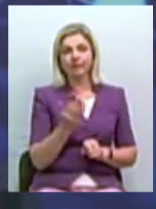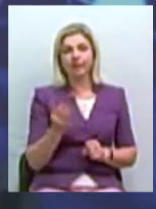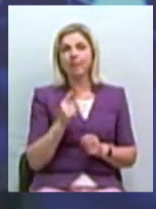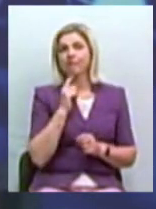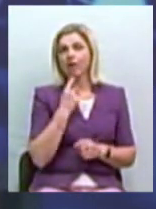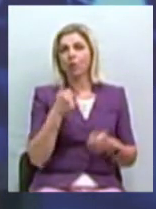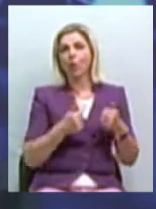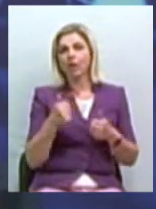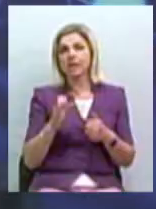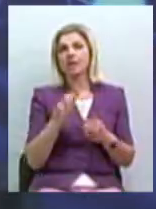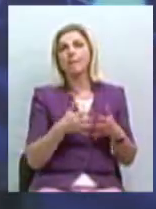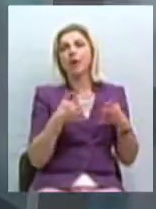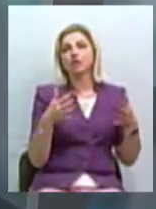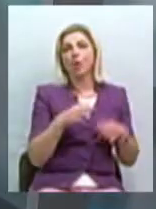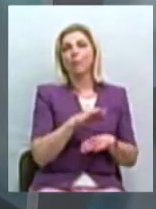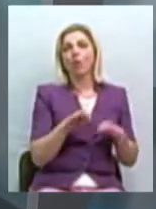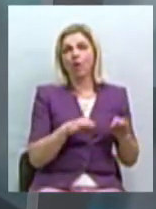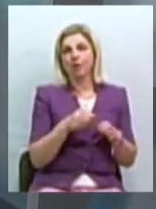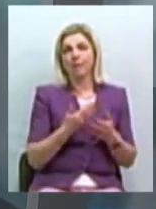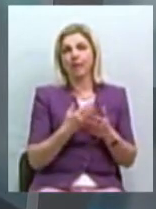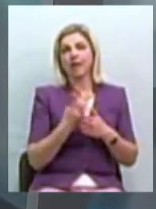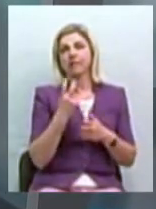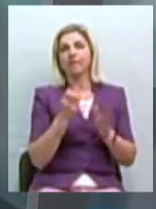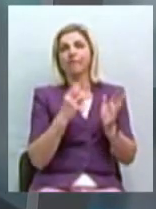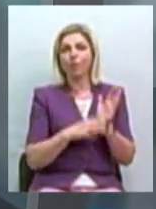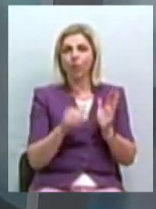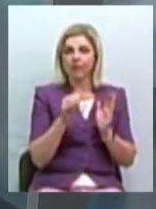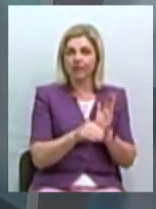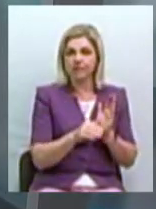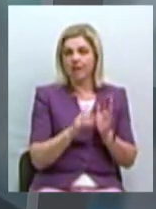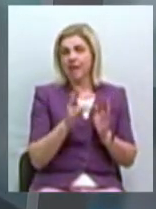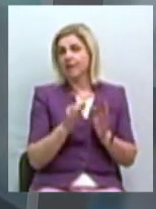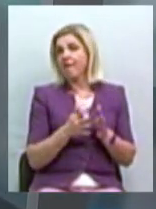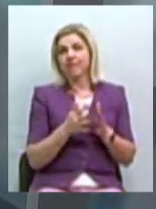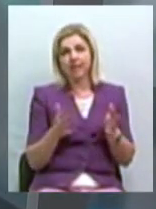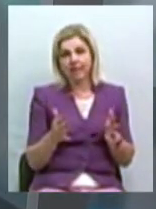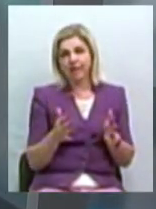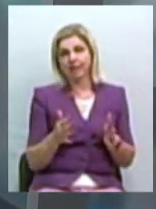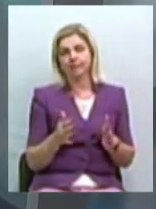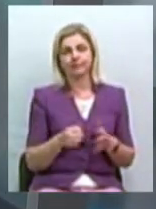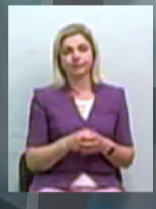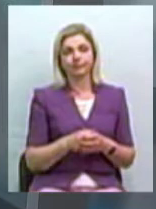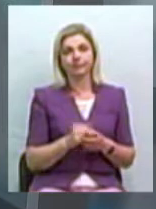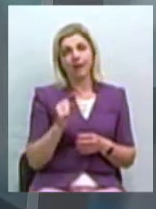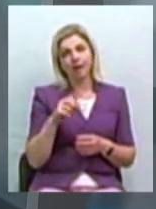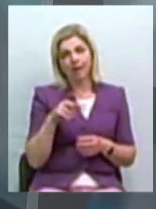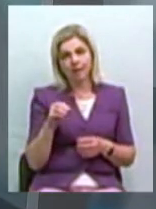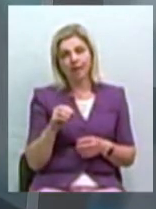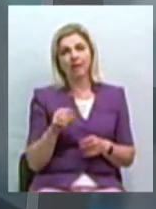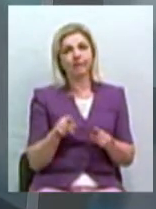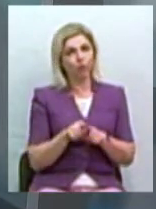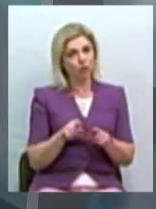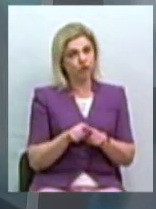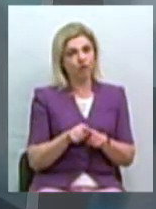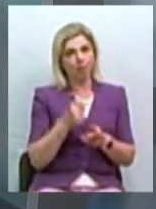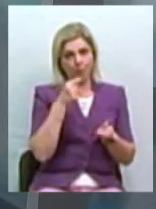з великими проєктами, наприклад, він там було 280 тисяч, тобто він не зовсім і великий, скажімо, так, да? Але в той же час